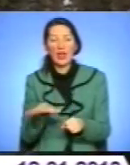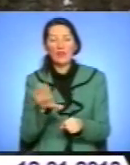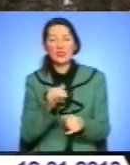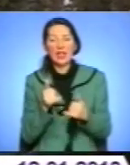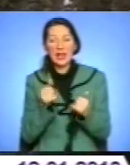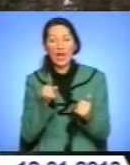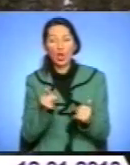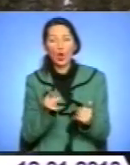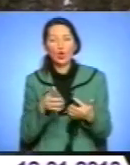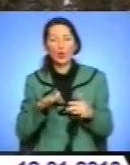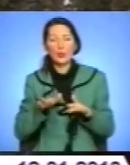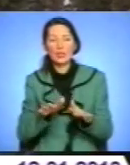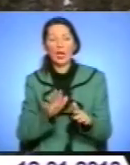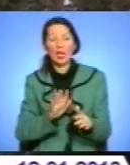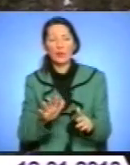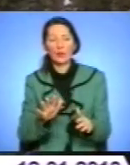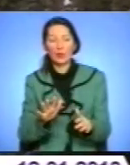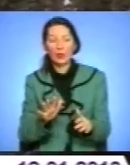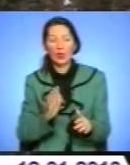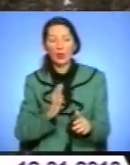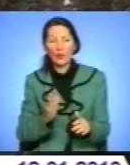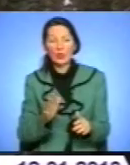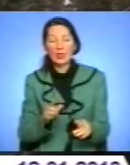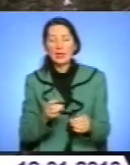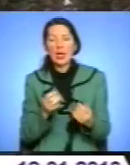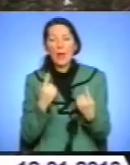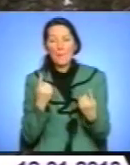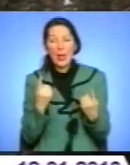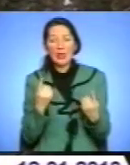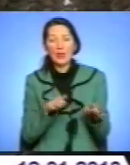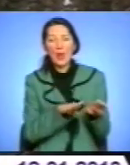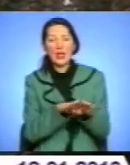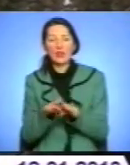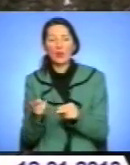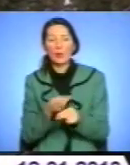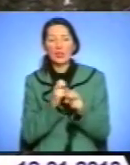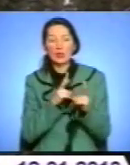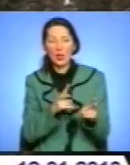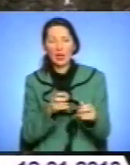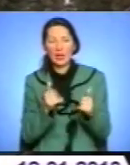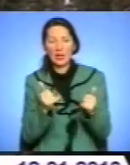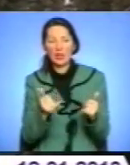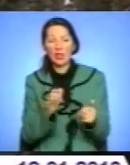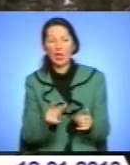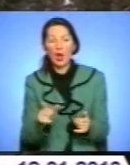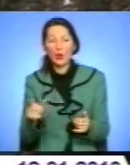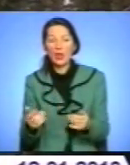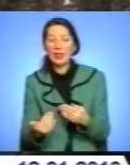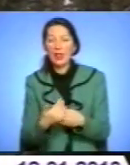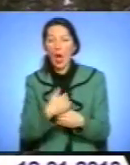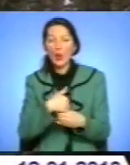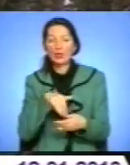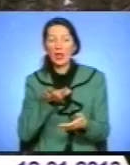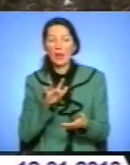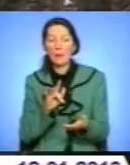щоб захід відбувся з максимальним рівнем безпеки для наших громадян та гостей нашого міста. Товщина